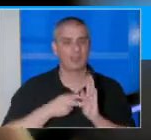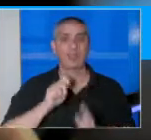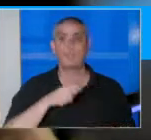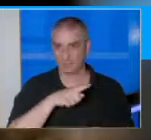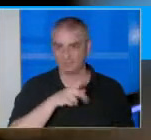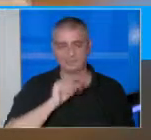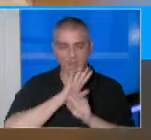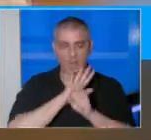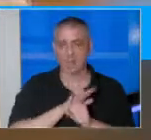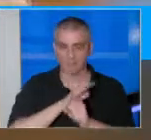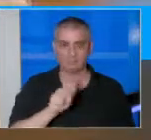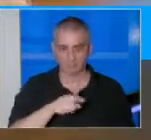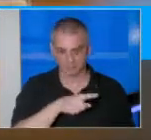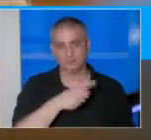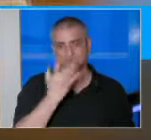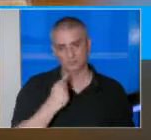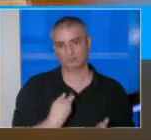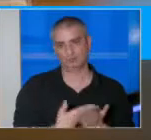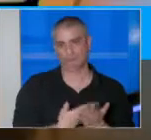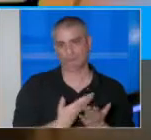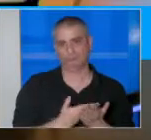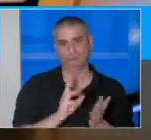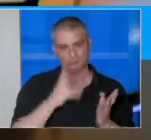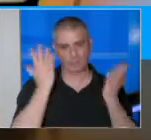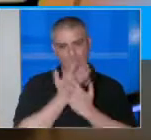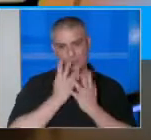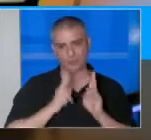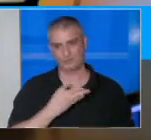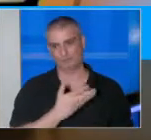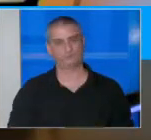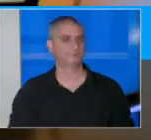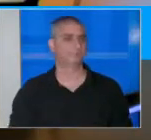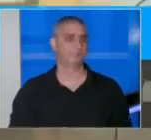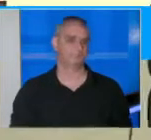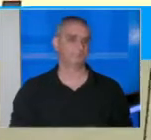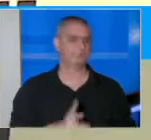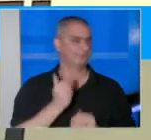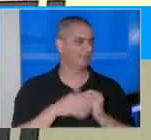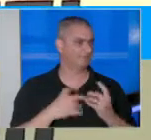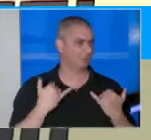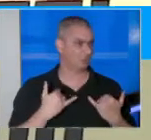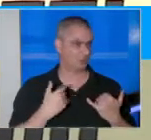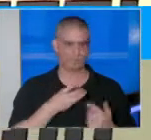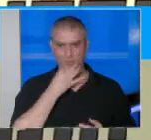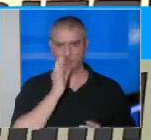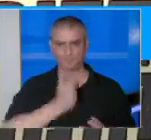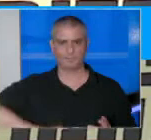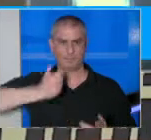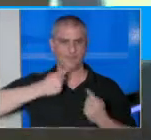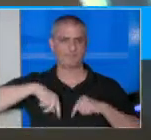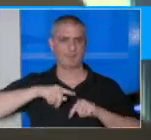פרלמנטריים ולחצים פרלמנטריים, יש לו כמה וכמה שפנים בשרבול. כן. יניר, לסיום, היום תדרוך של מנכלית